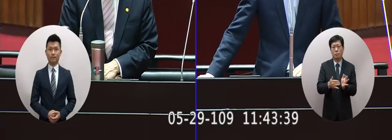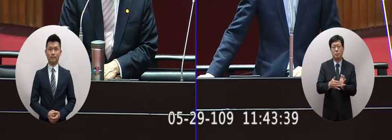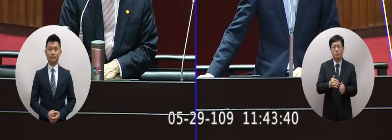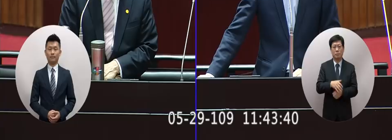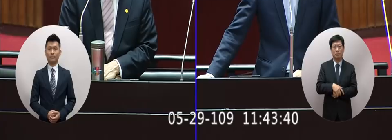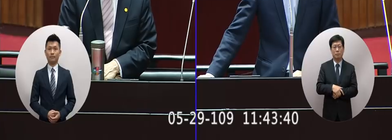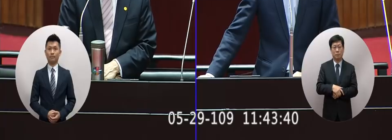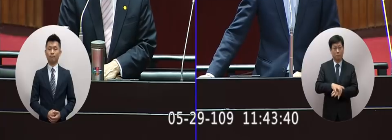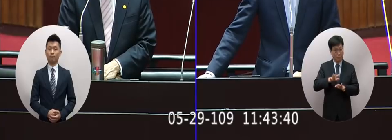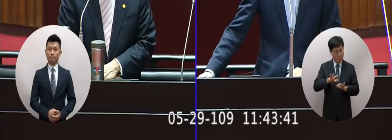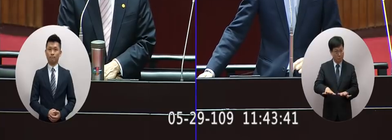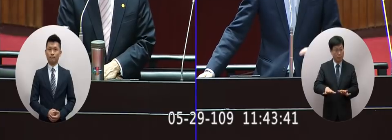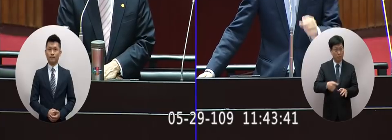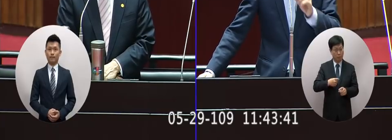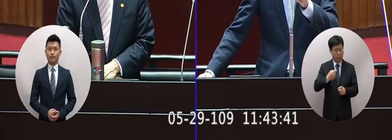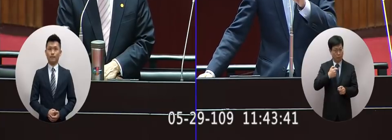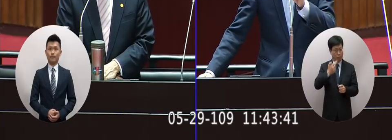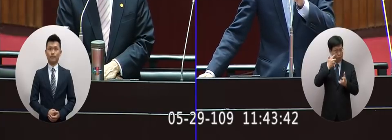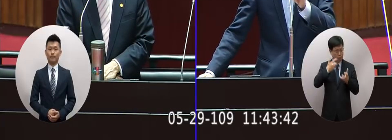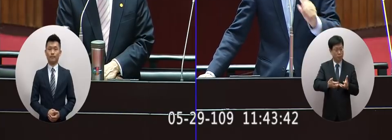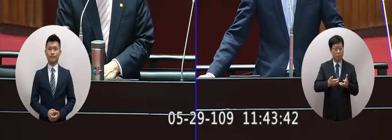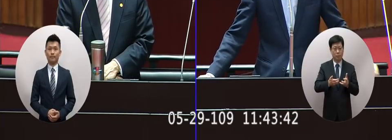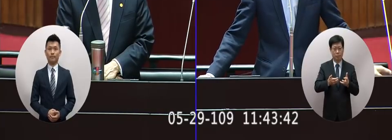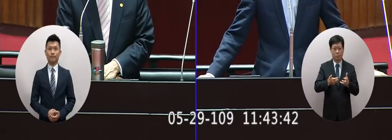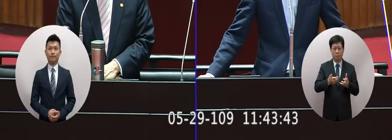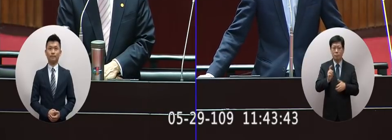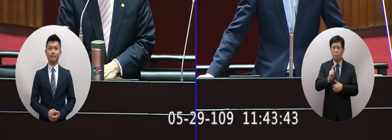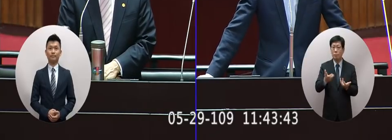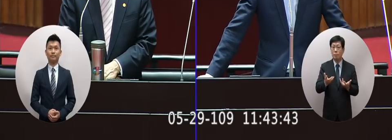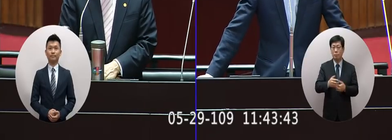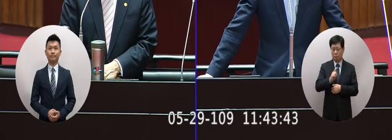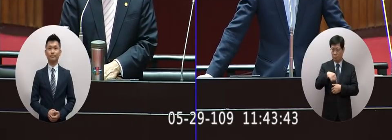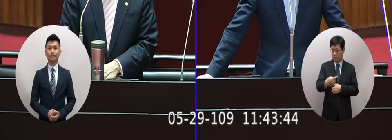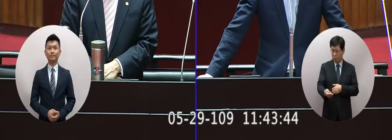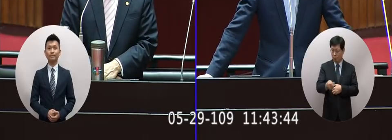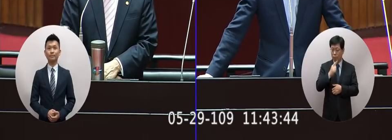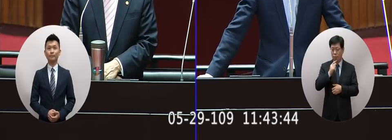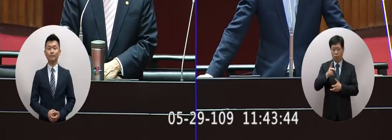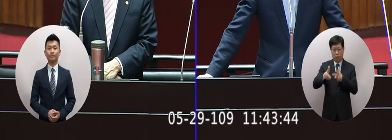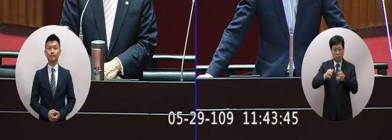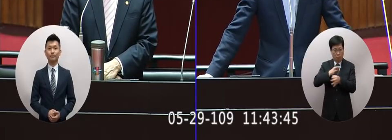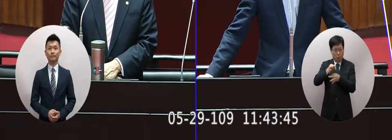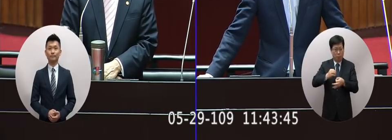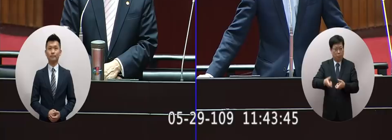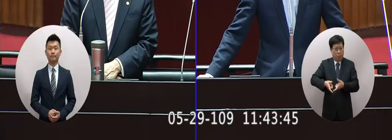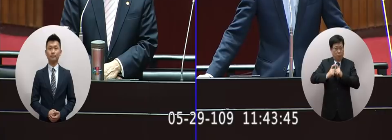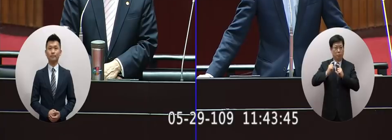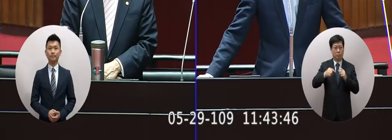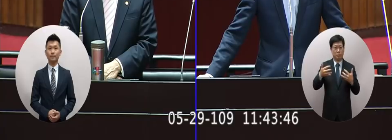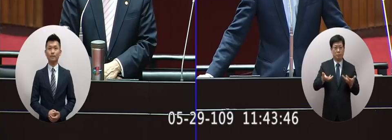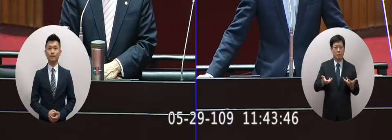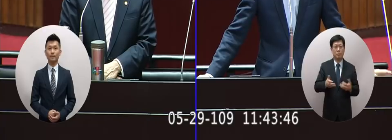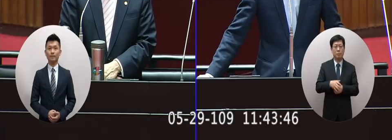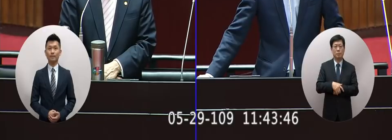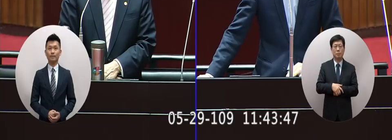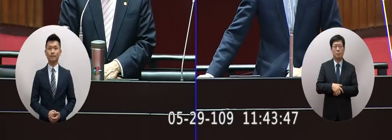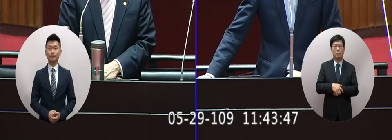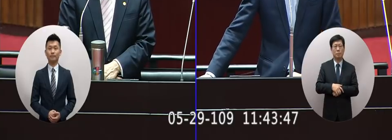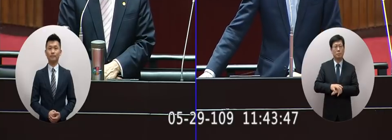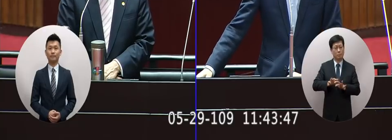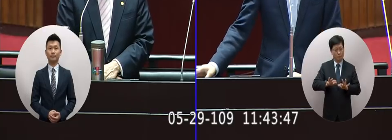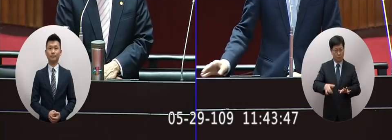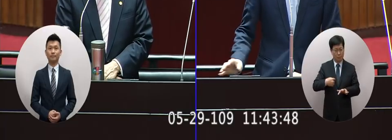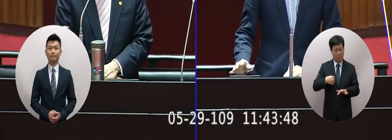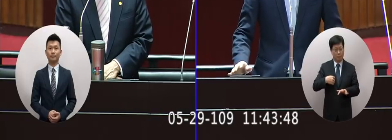间，现在大家非常关心接下来的产业经济的振兴，所以我在这